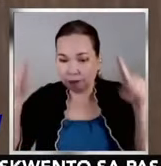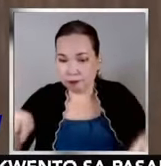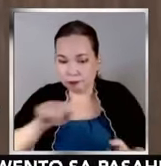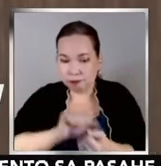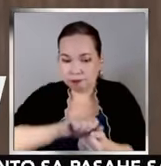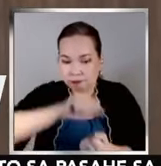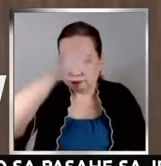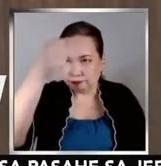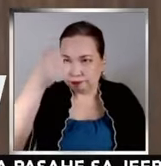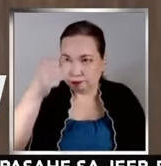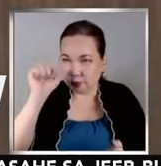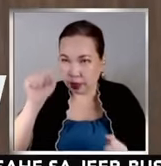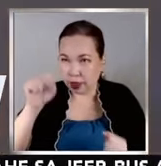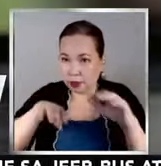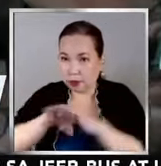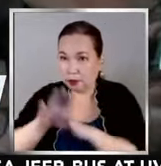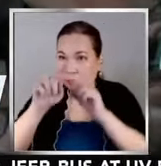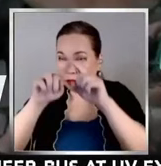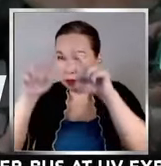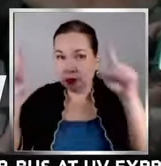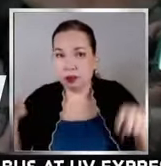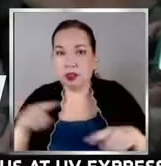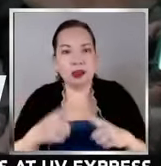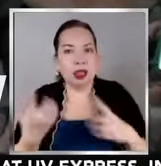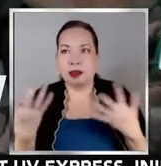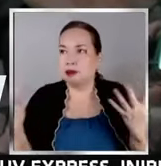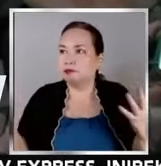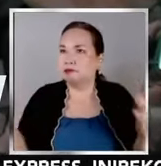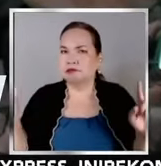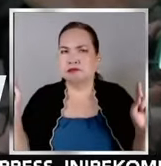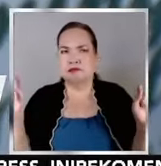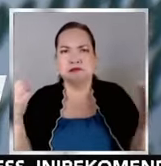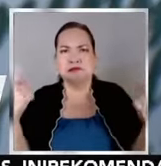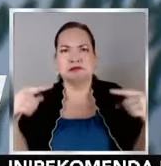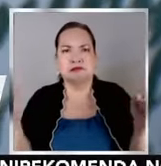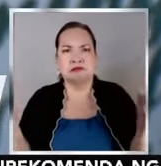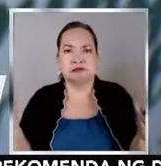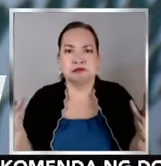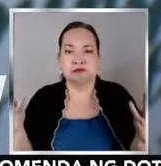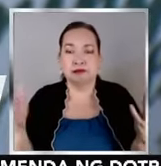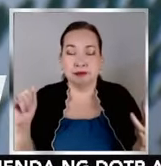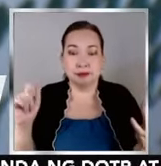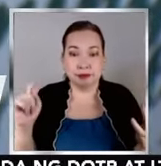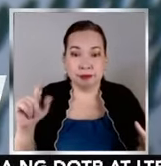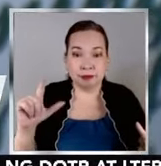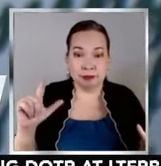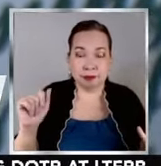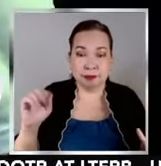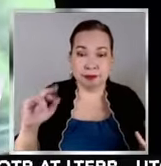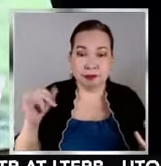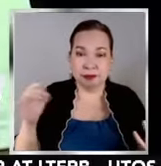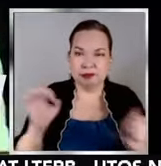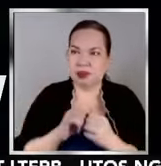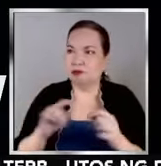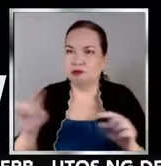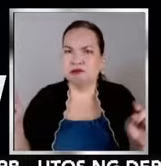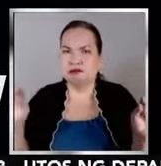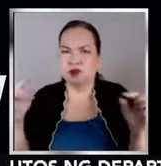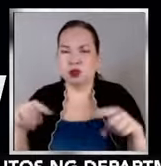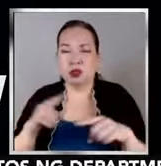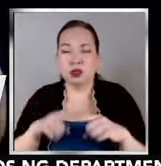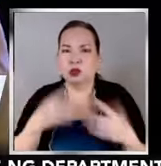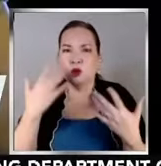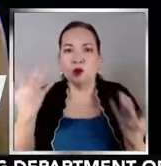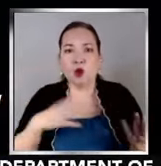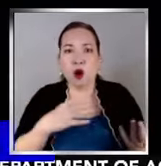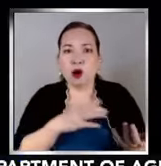sila ay at large, considered as at large. Hindi masabi ng abogado ni Congressman Teves kung nasaan na ang kongresista sa ngayon matapos ang medical leave